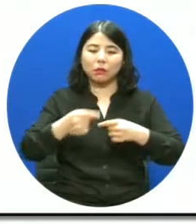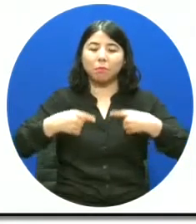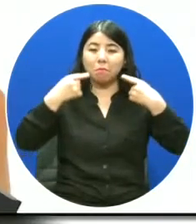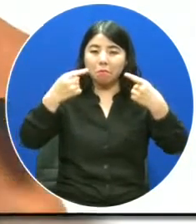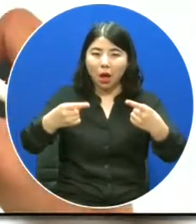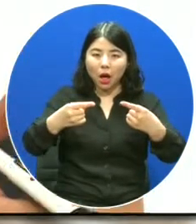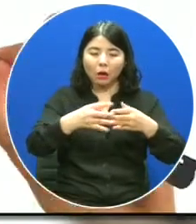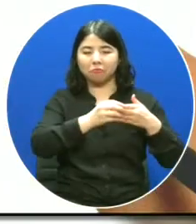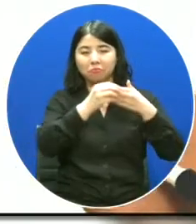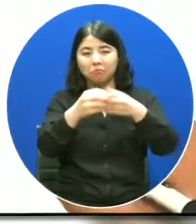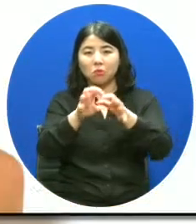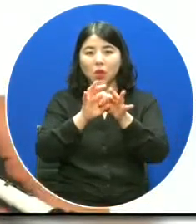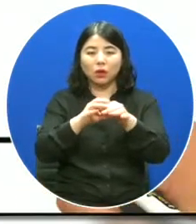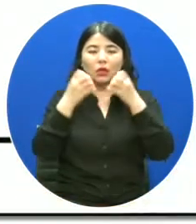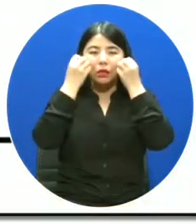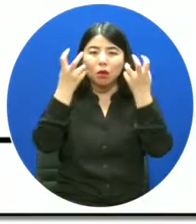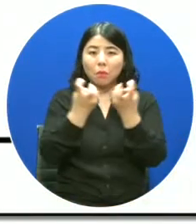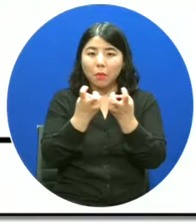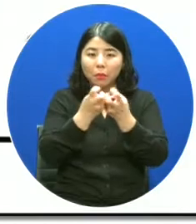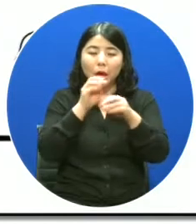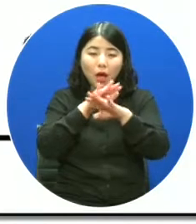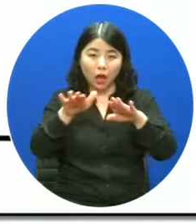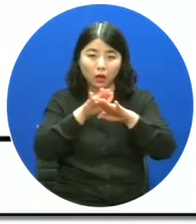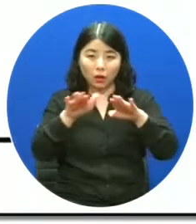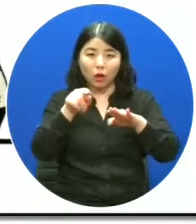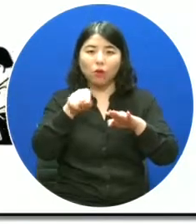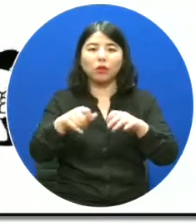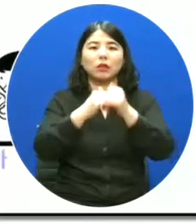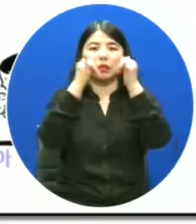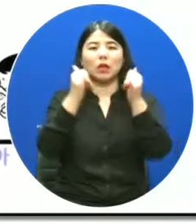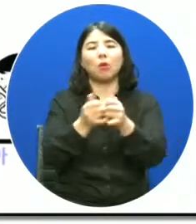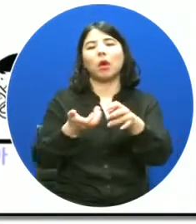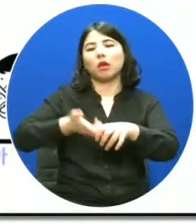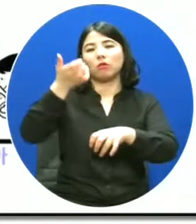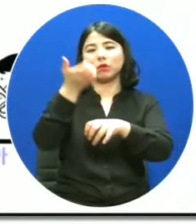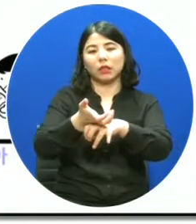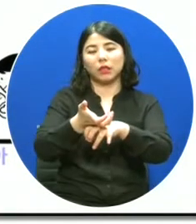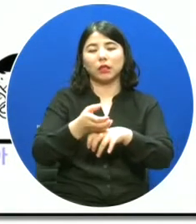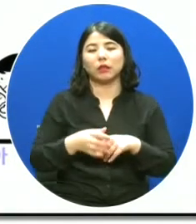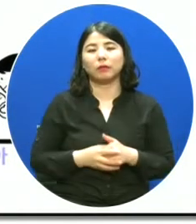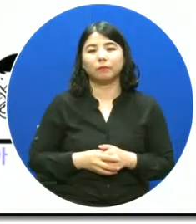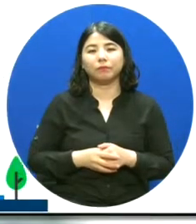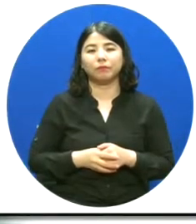참여와 주도를 통해 새로운 방법으로 해결해가는 것을 사회혁신이라고 합니다.